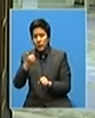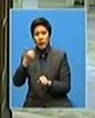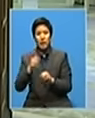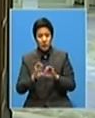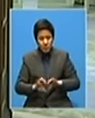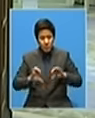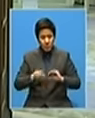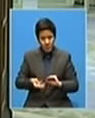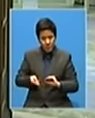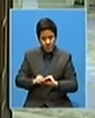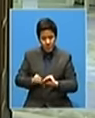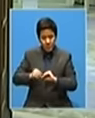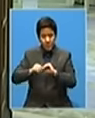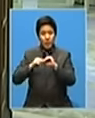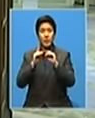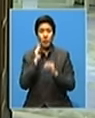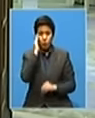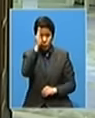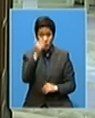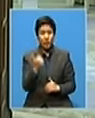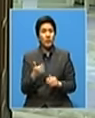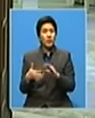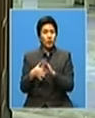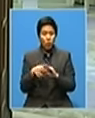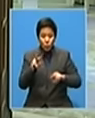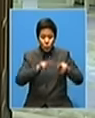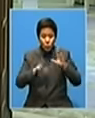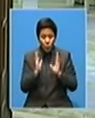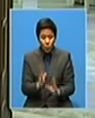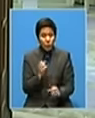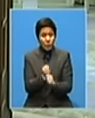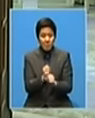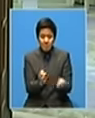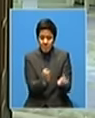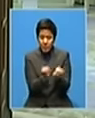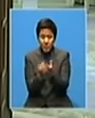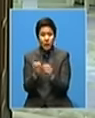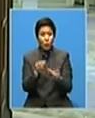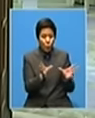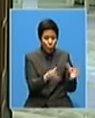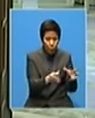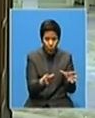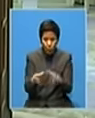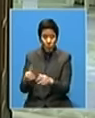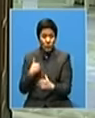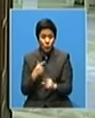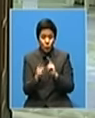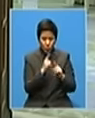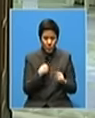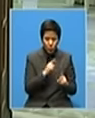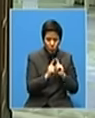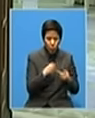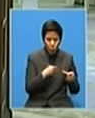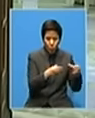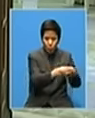ได้รัฐก็จะมีมากขึ้นไม่ได้ไปไหนทั้งสิ้นนะครับแล้วก็จะมีการดูแลผู้ประกอบการที่ได้รับผลกระทบเป็นกลุ่มๆนะครับตอนนี้ก็มีการเจรจามากมายหลาย